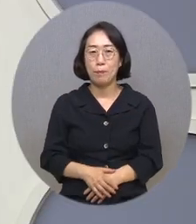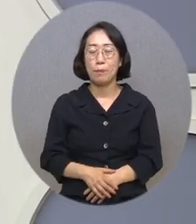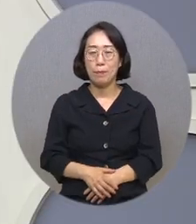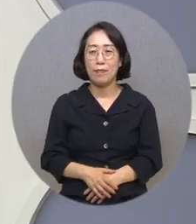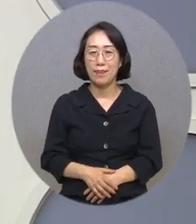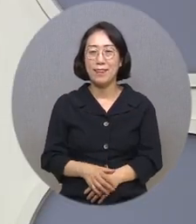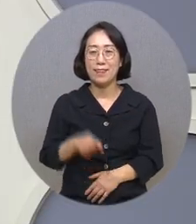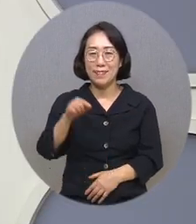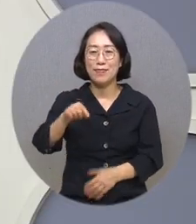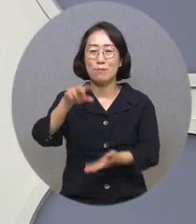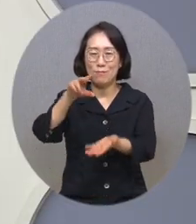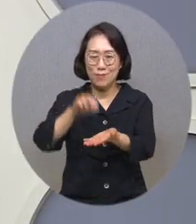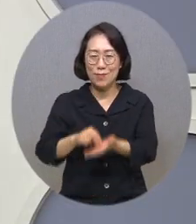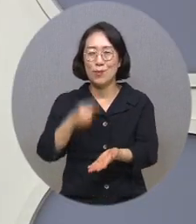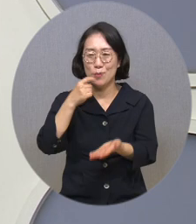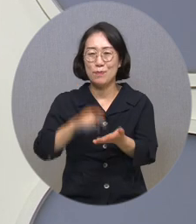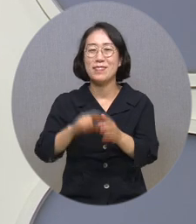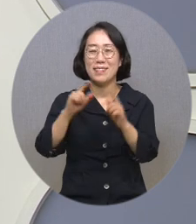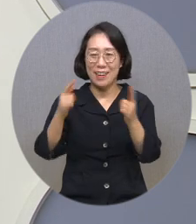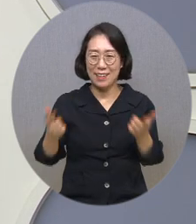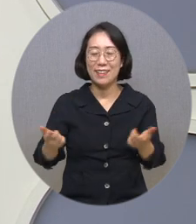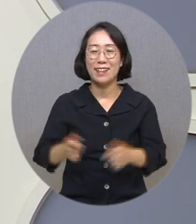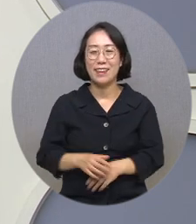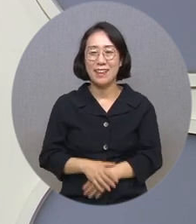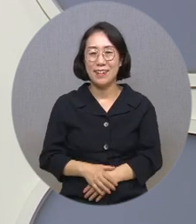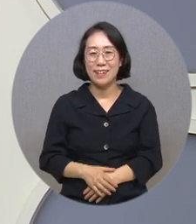참 제일 어려운 부분인데요. 네.